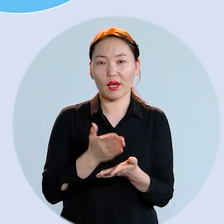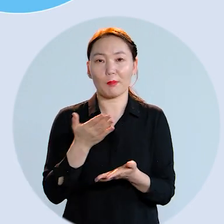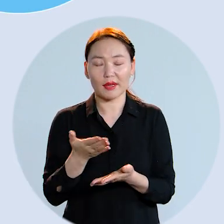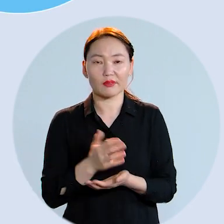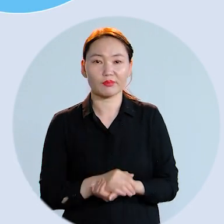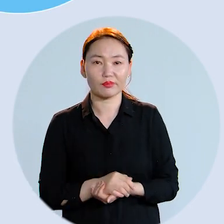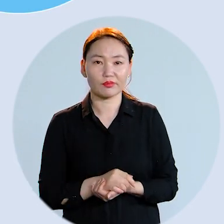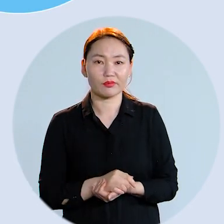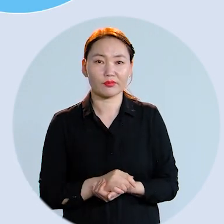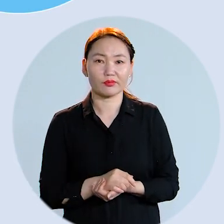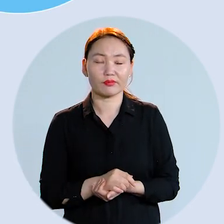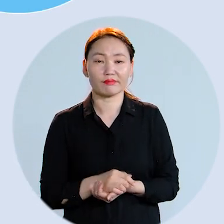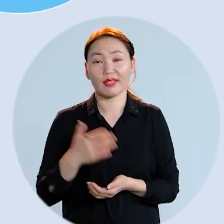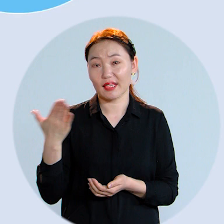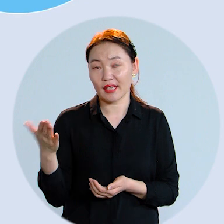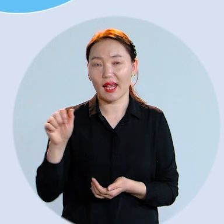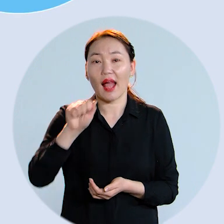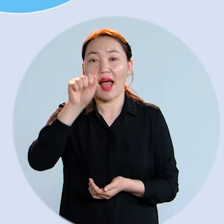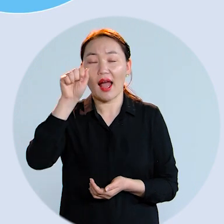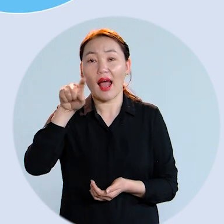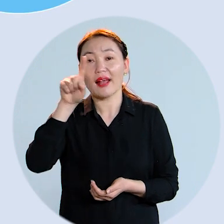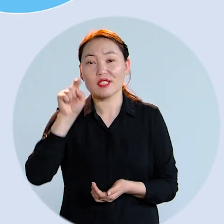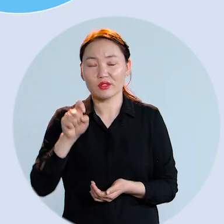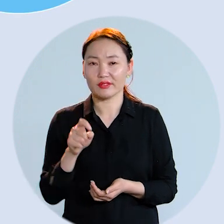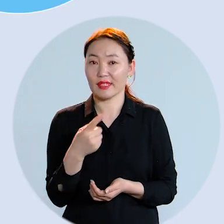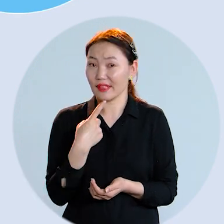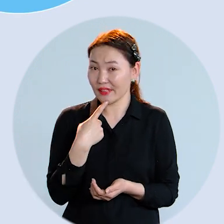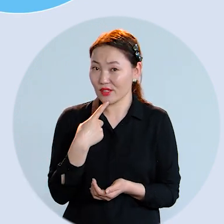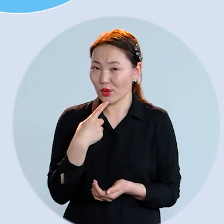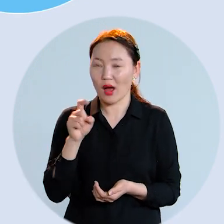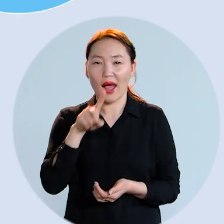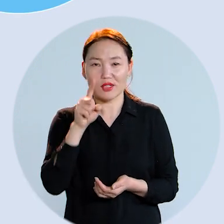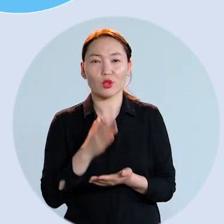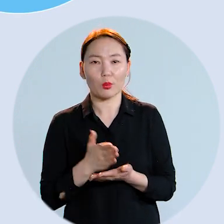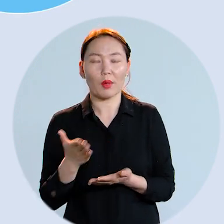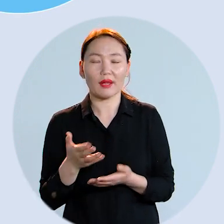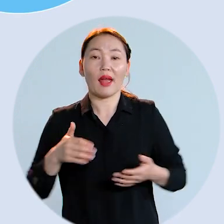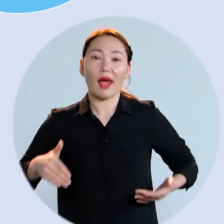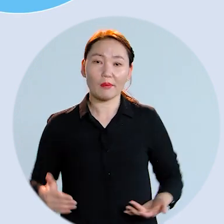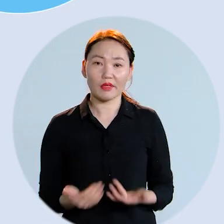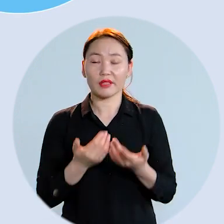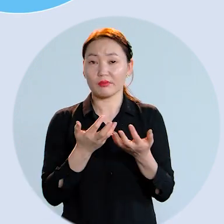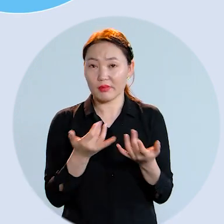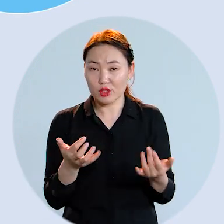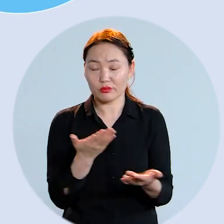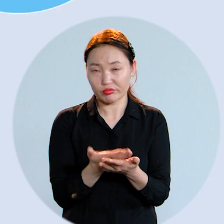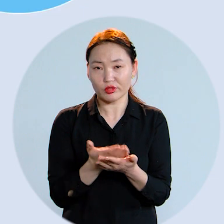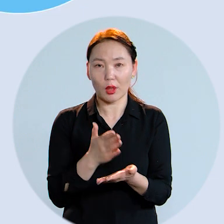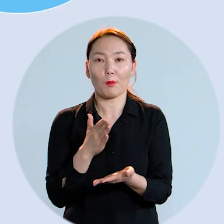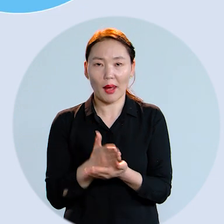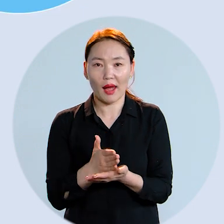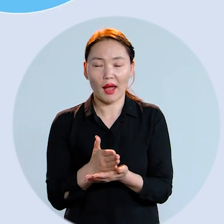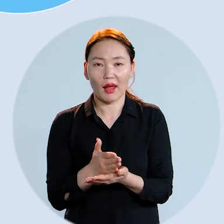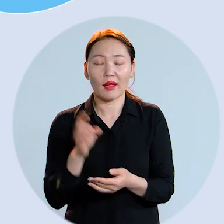За таны асуулт бол их айхтар асуулт байсан. Үнэхээр амьдрал дээр ийм зүйлүүд тохиолддог. Танинд тахгүй хоёр